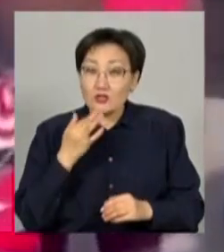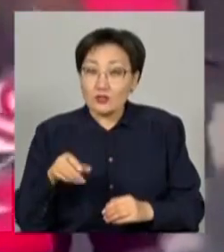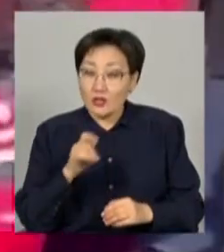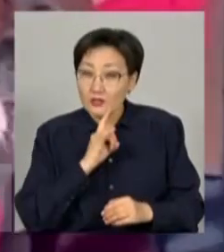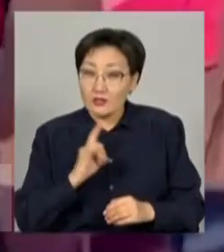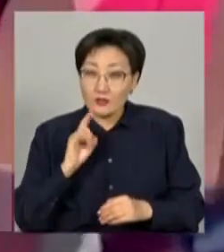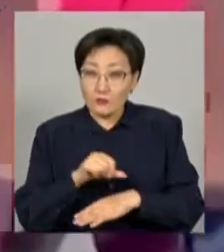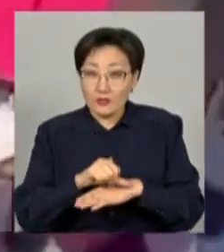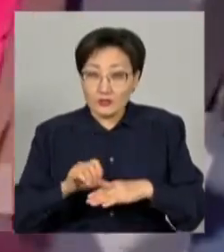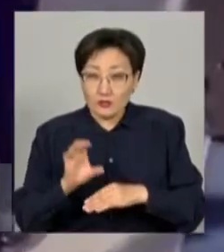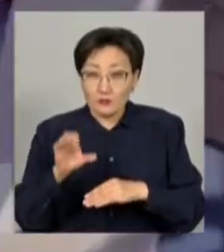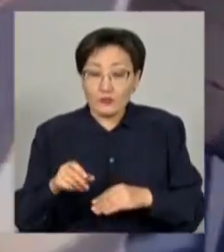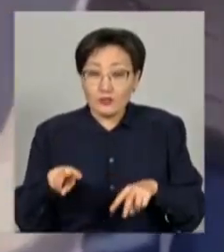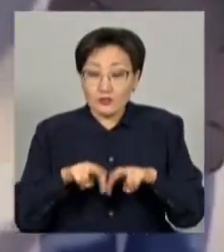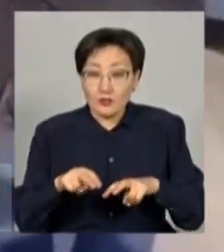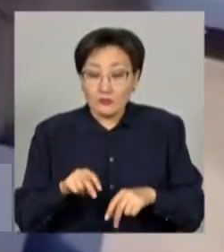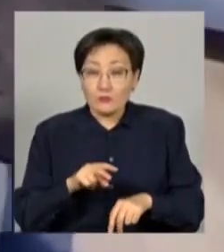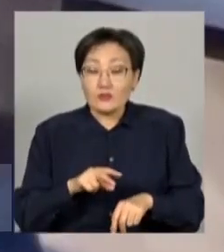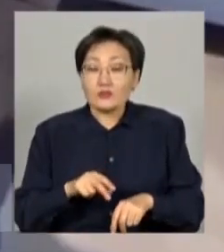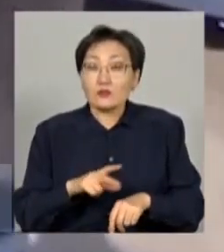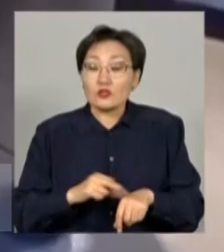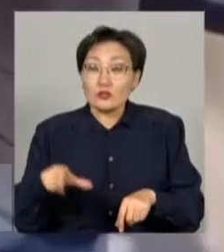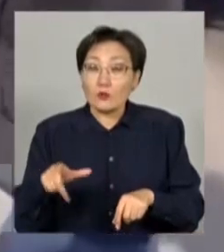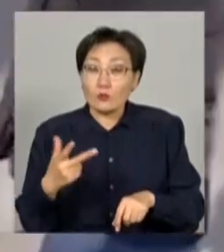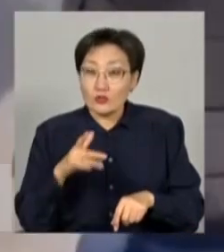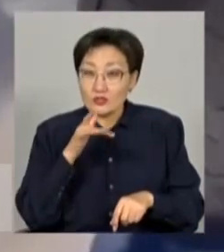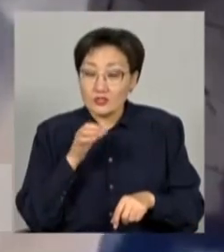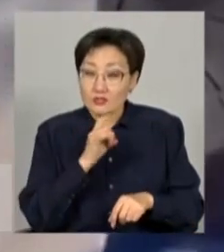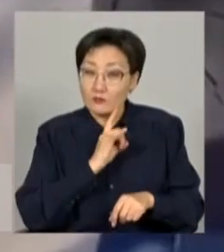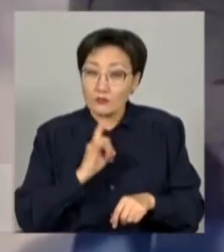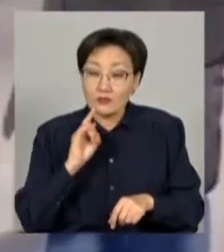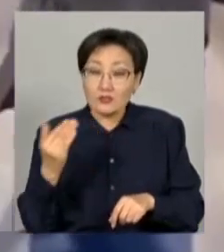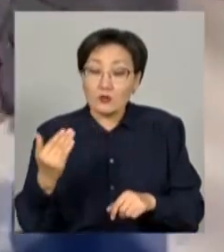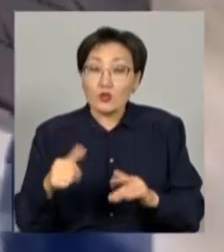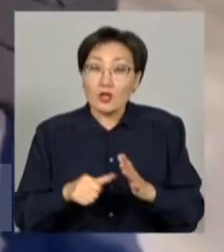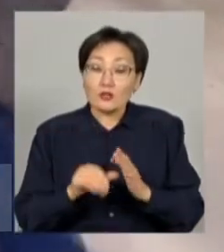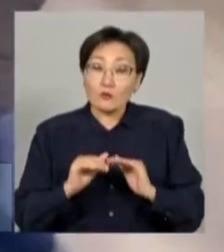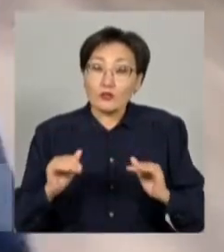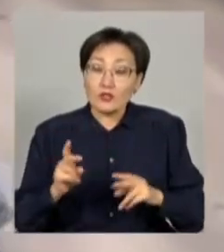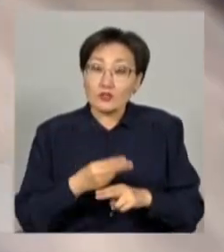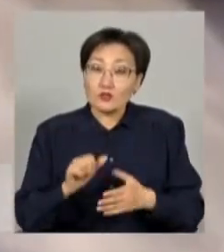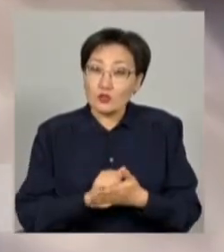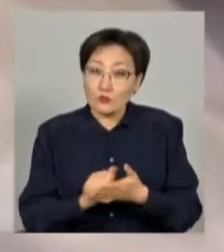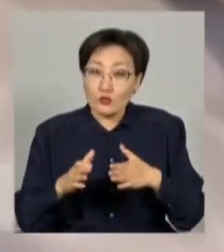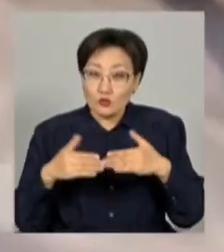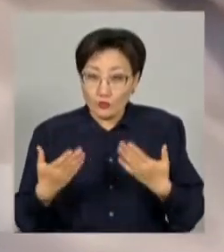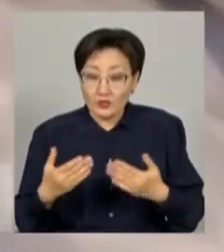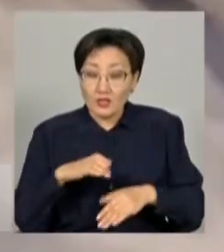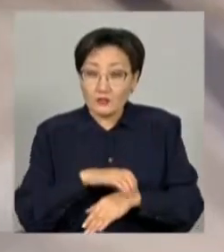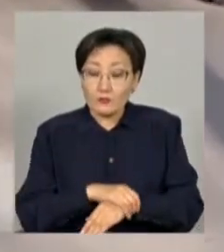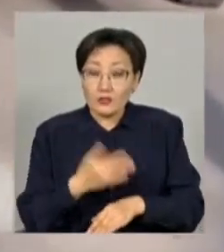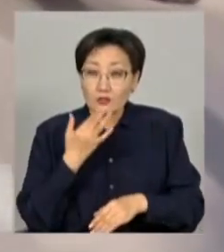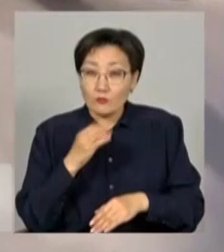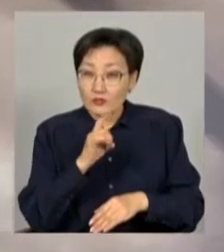полицияның хабарлауынша тексеріс барысында тәртіп сақшылары 30 жастағы елдің және оның 6 баласының құжатсыз жүргенін анықтаған.